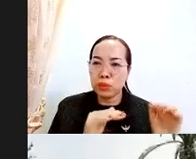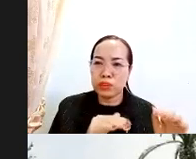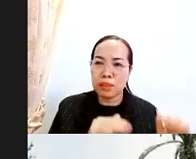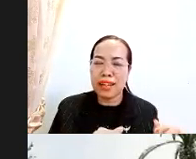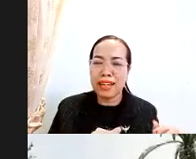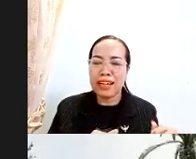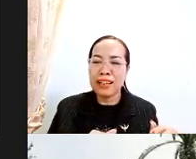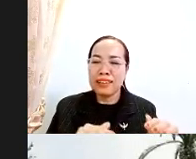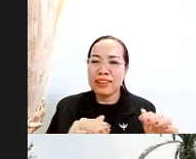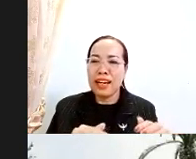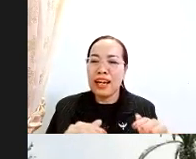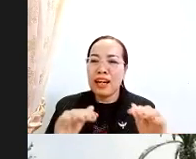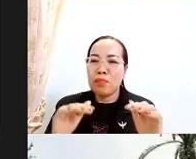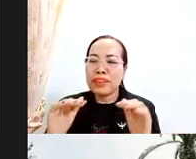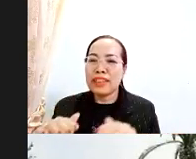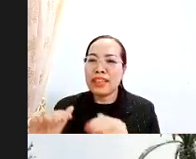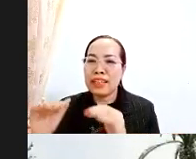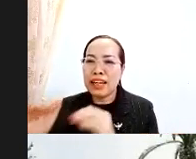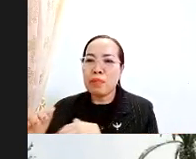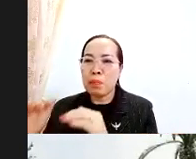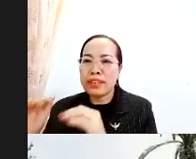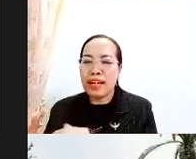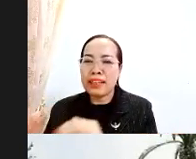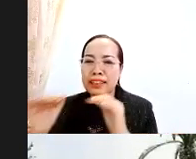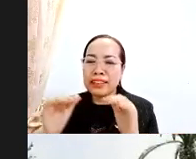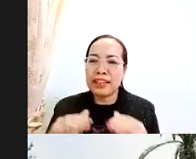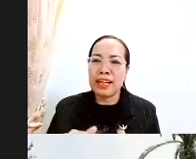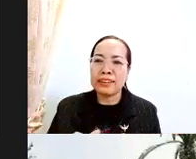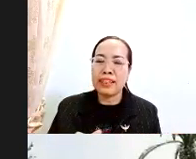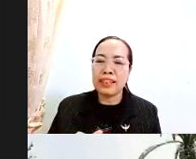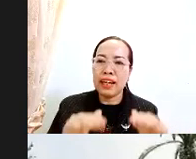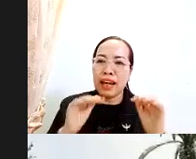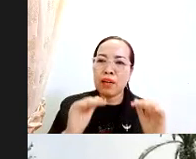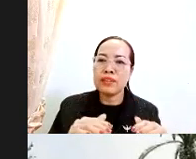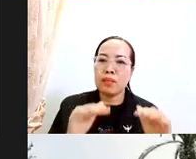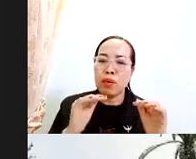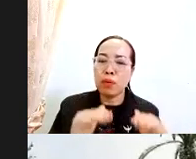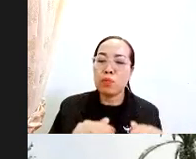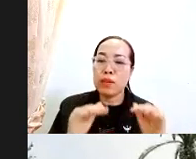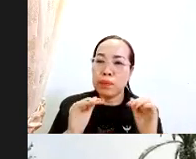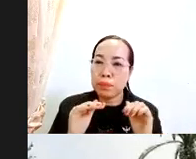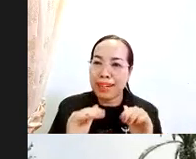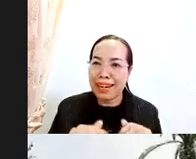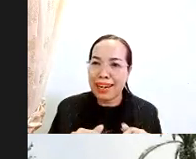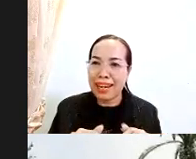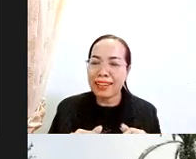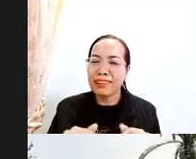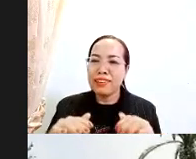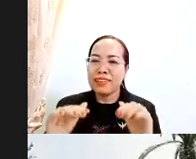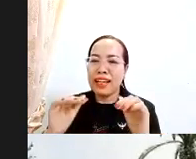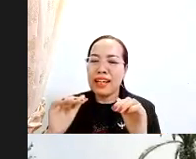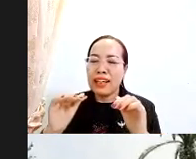tua phiệp chục chạy bàn đấy chả mình cất thân nhẹ mau bị ná nhẹ chia nhẹ na tê ao ta bong ôn miền phía khla